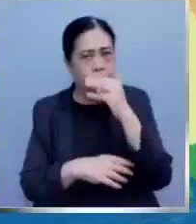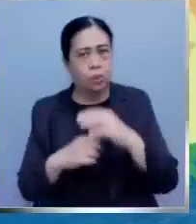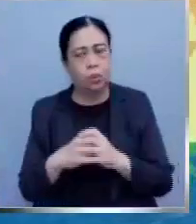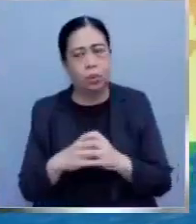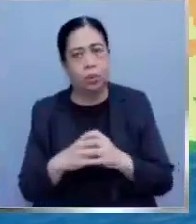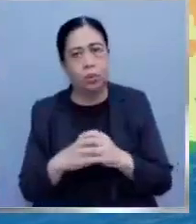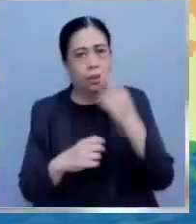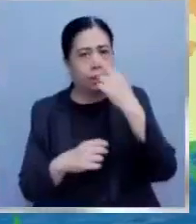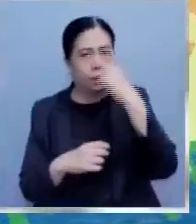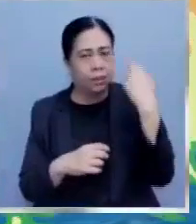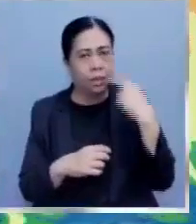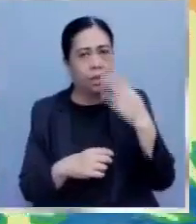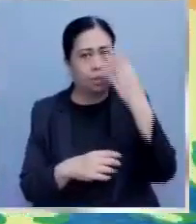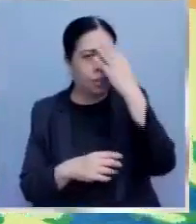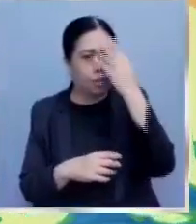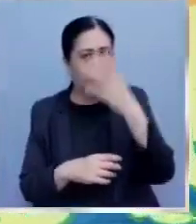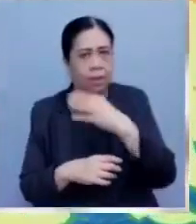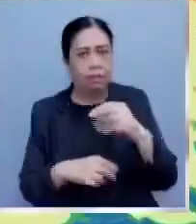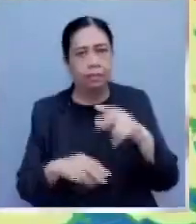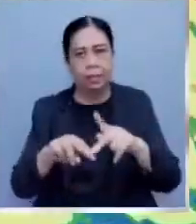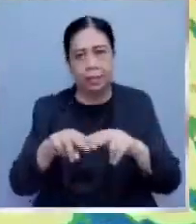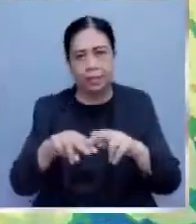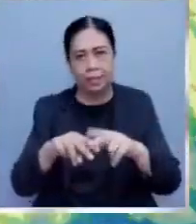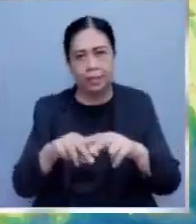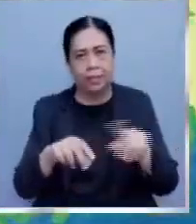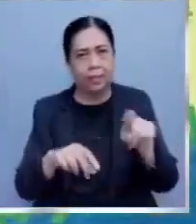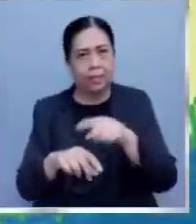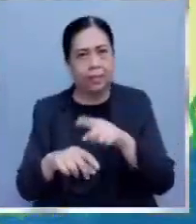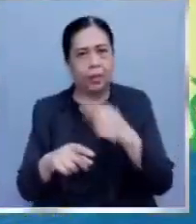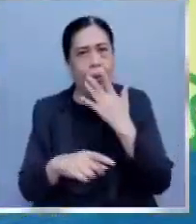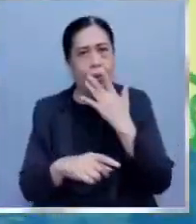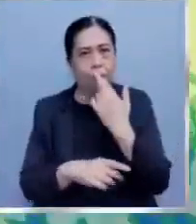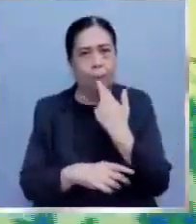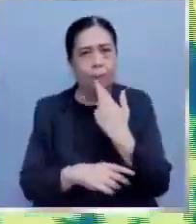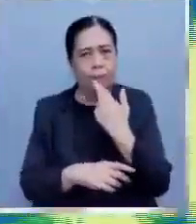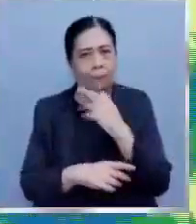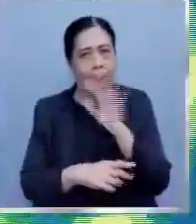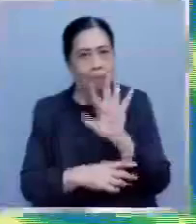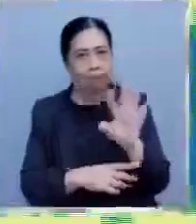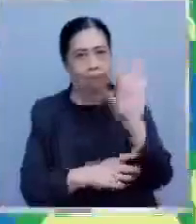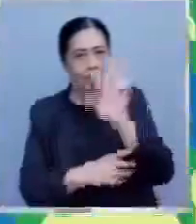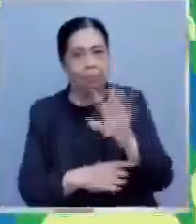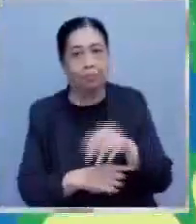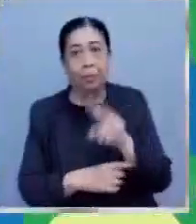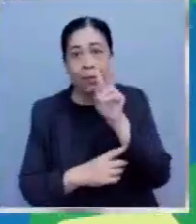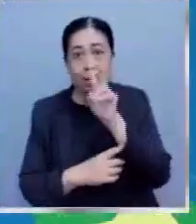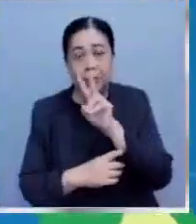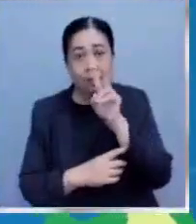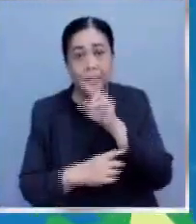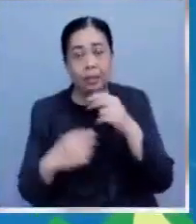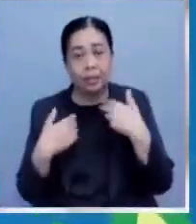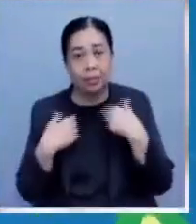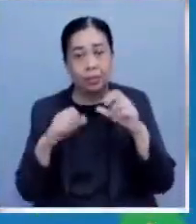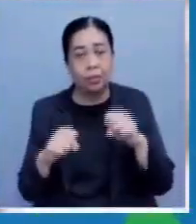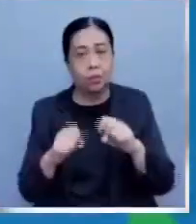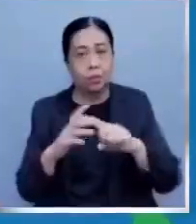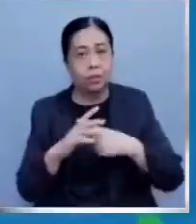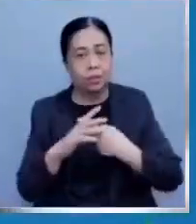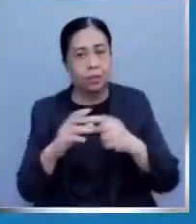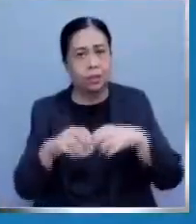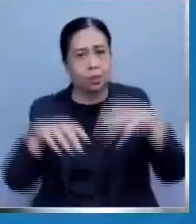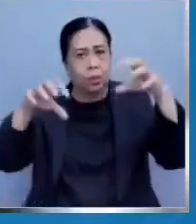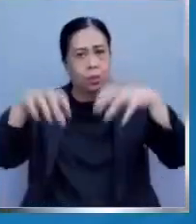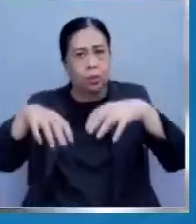Rizal, Bulacan at Pangasinan. Yan ho yung mga nagkukulay pula dyan. Sa Visayas naman, posible magsimula ang kalat-kalat na ulan bago